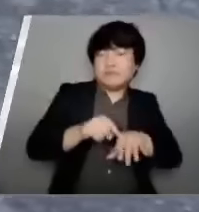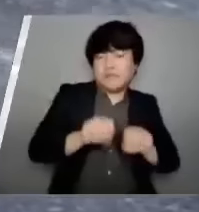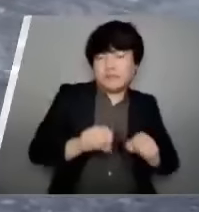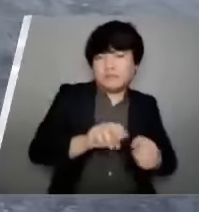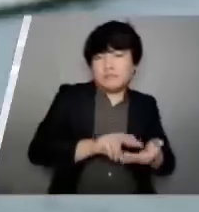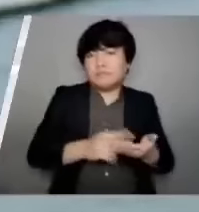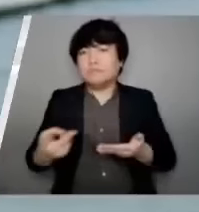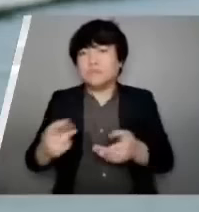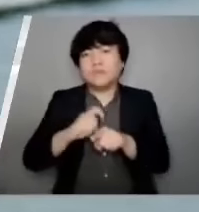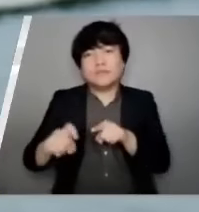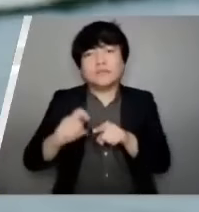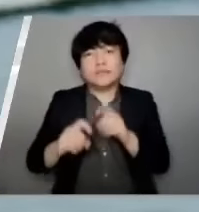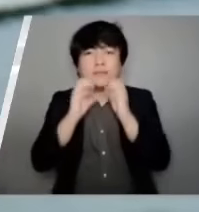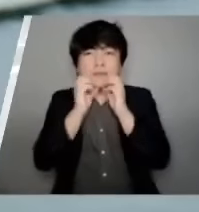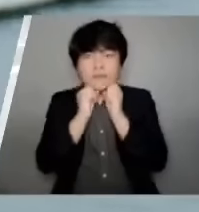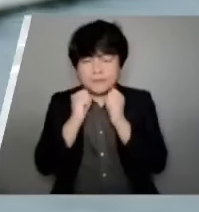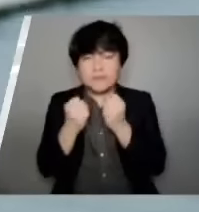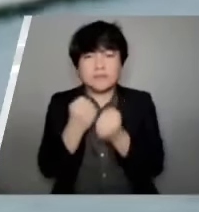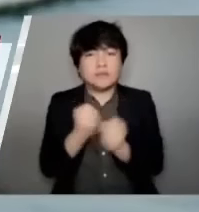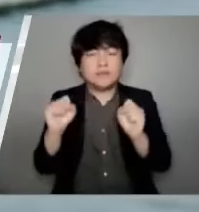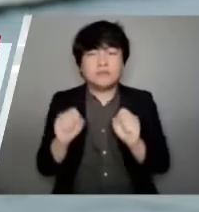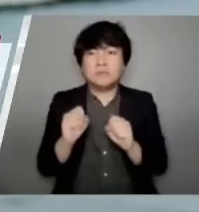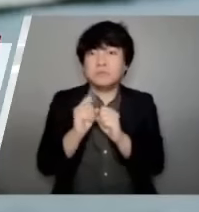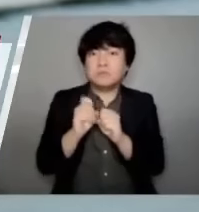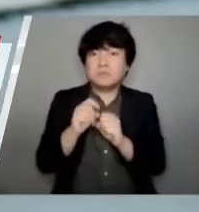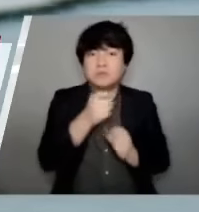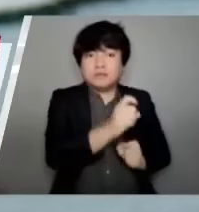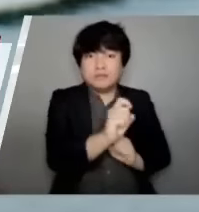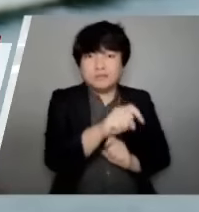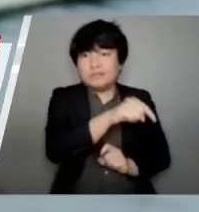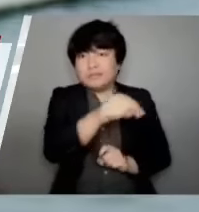dito sa Laguna Lake. Nangangamba raw sila sa ibubunga nitong pagkasira sa kalikasan at kabuhayan ng higit 8,000 mga